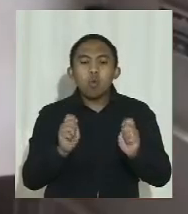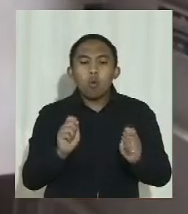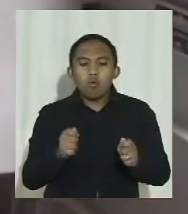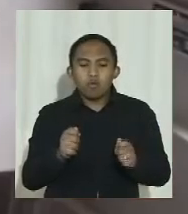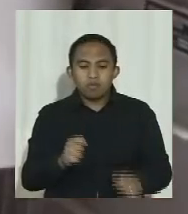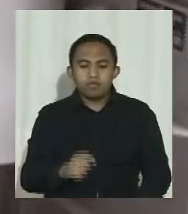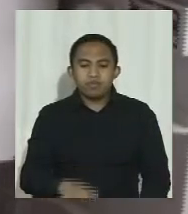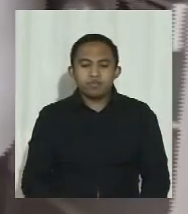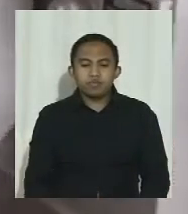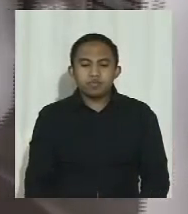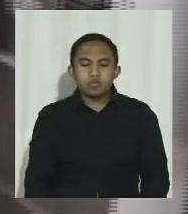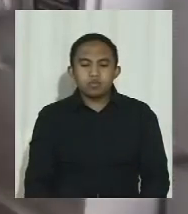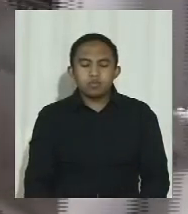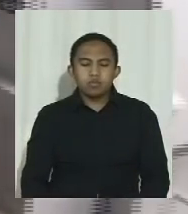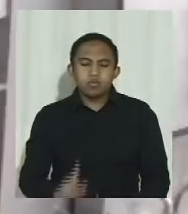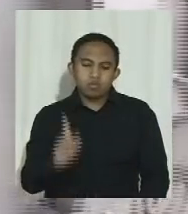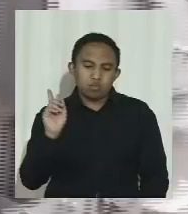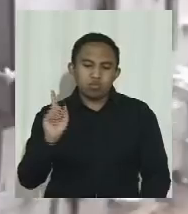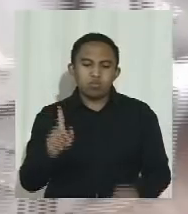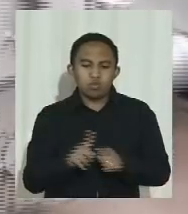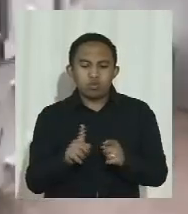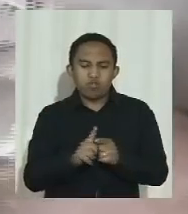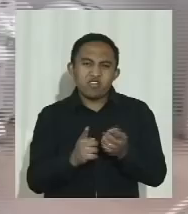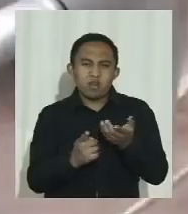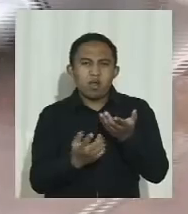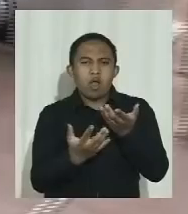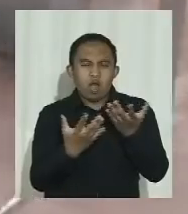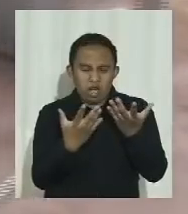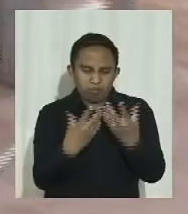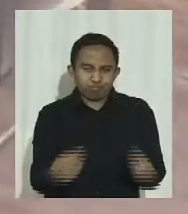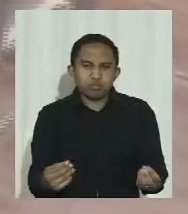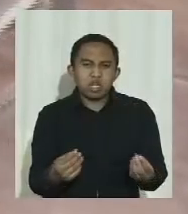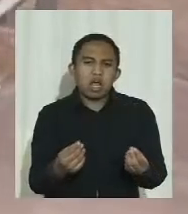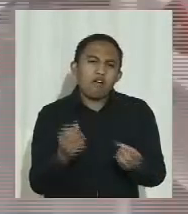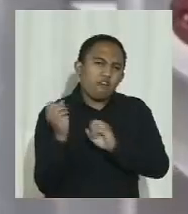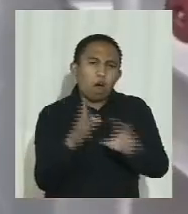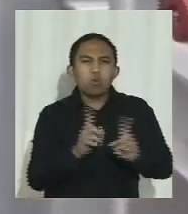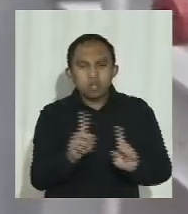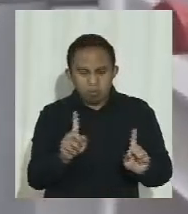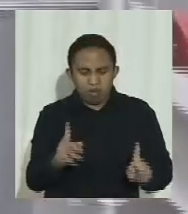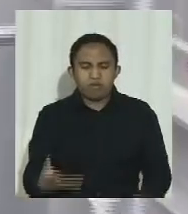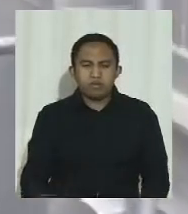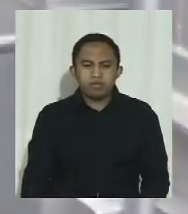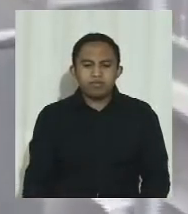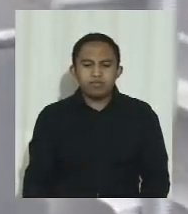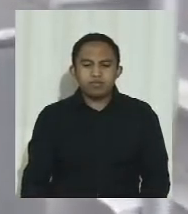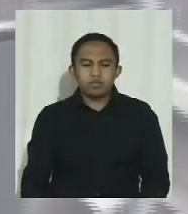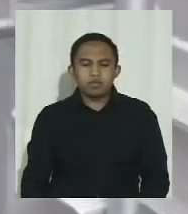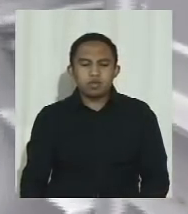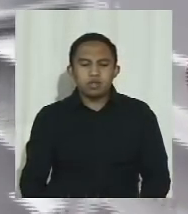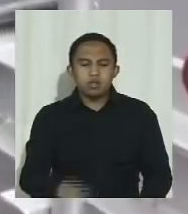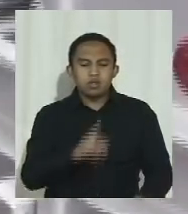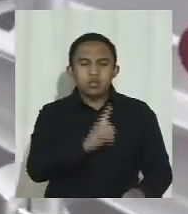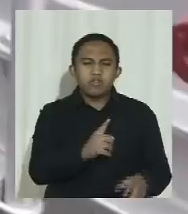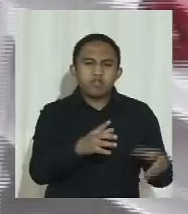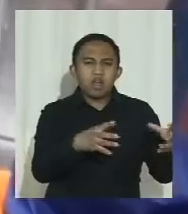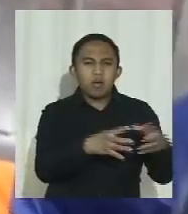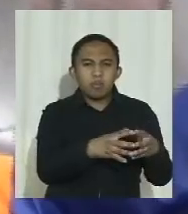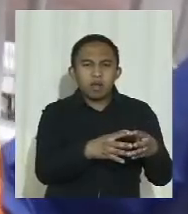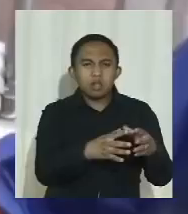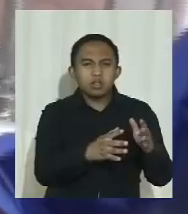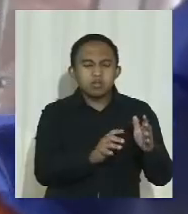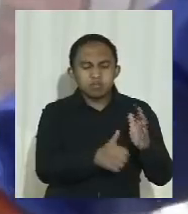incinérateur manara-penitra no ama izay olana izay iara-miasa tamin'ny ONUDI sy ny